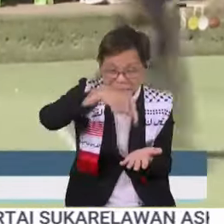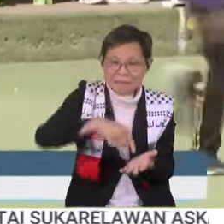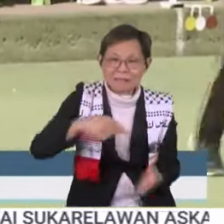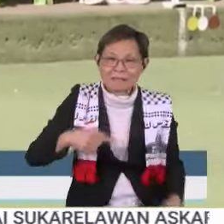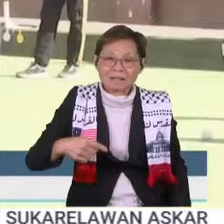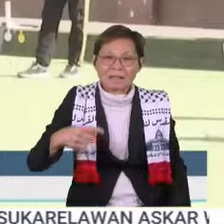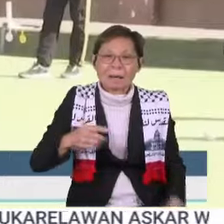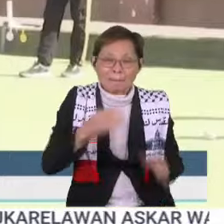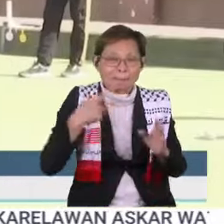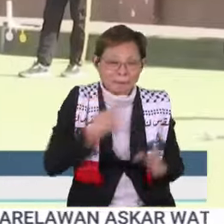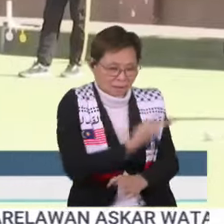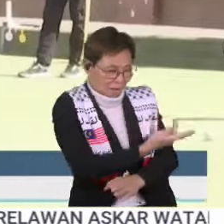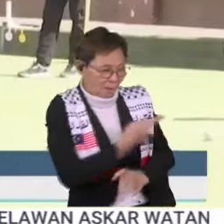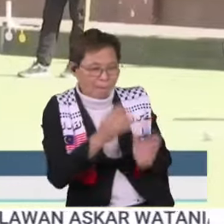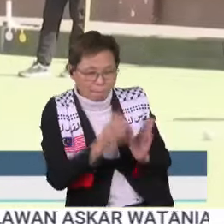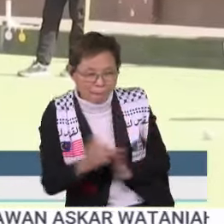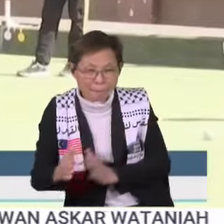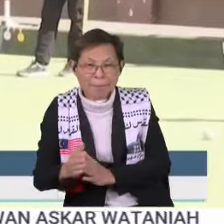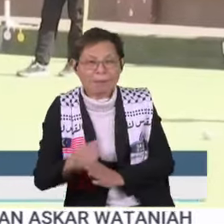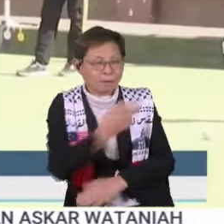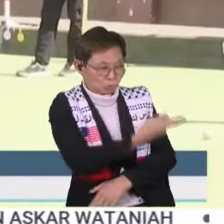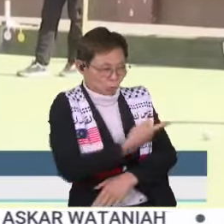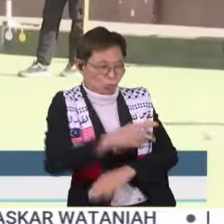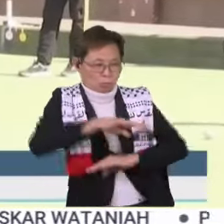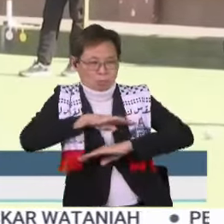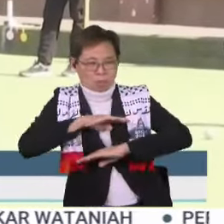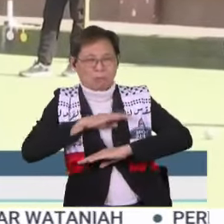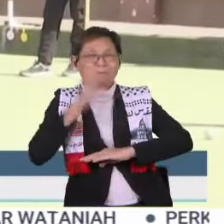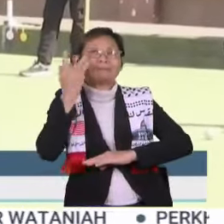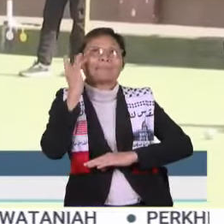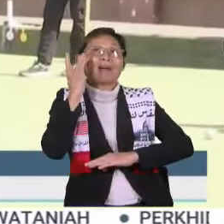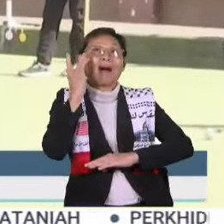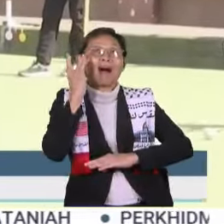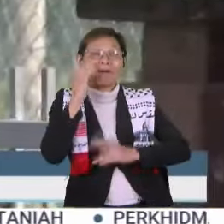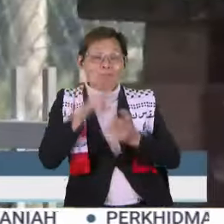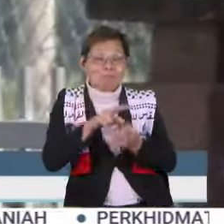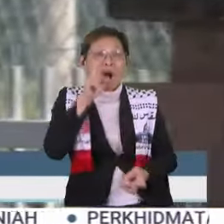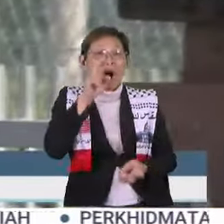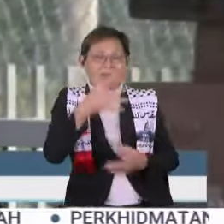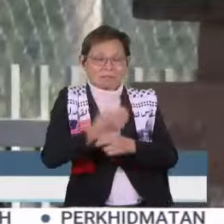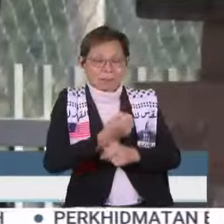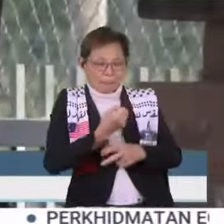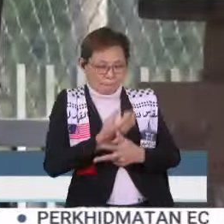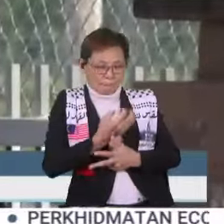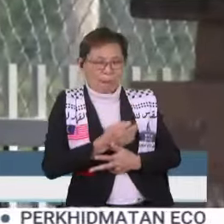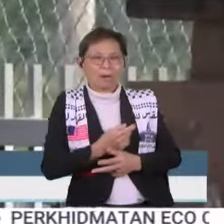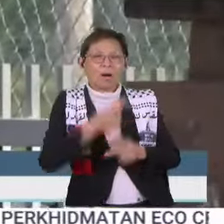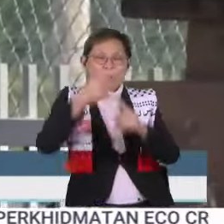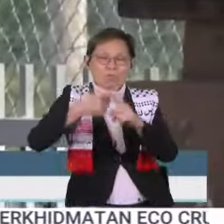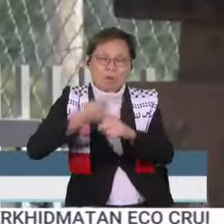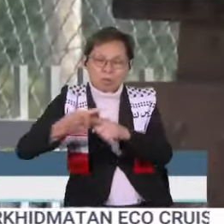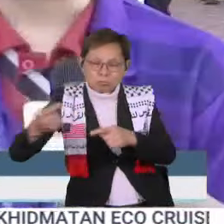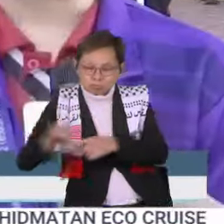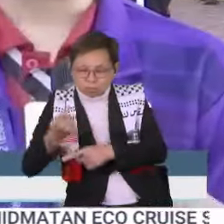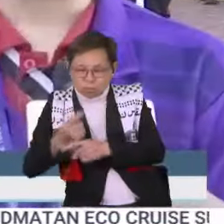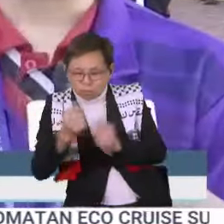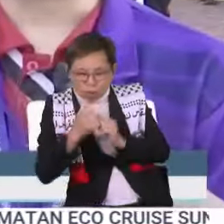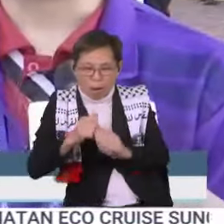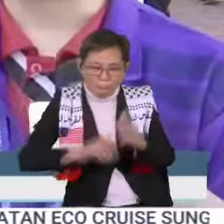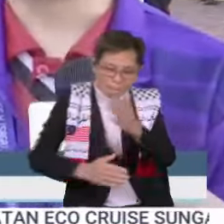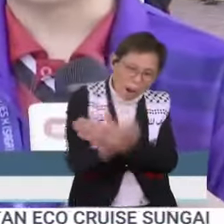kami saya sangat berpuas hatilah sebab tidak menyangkalah kami dapat emas kan dengan berapa bulan kami training bersama-sama